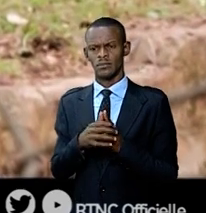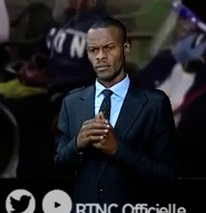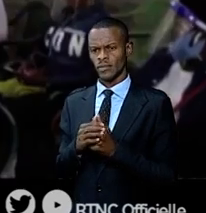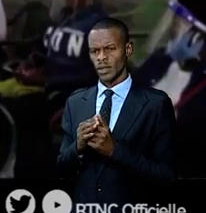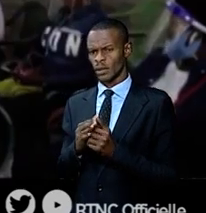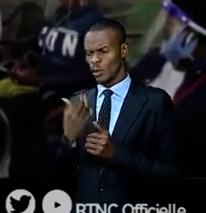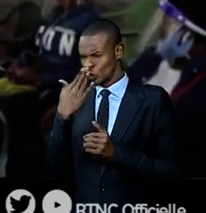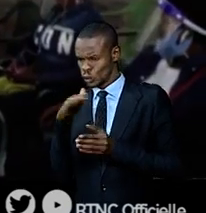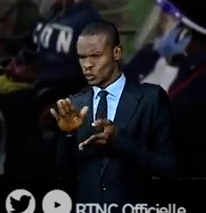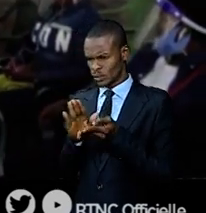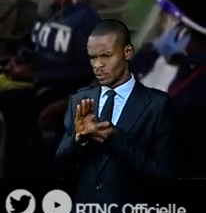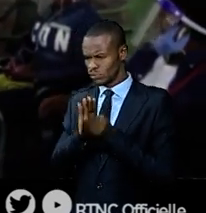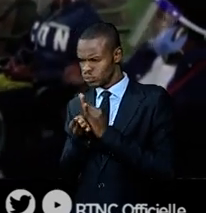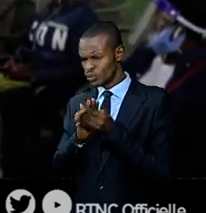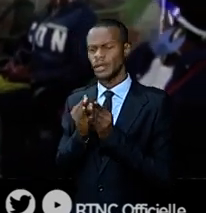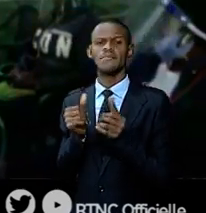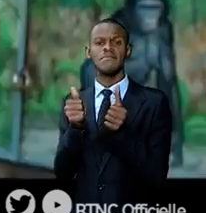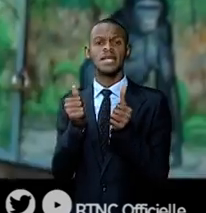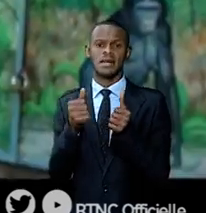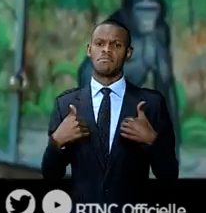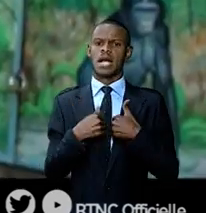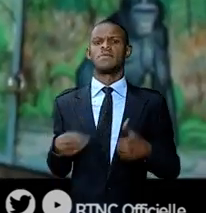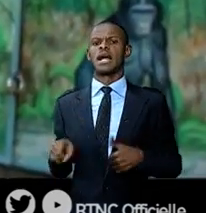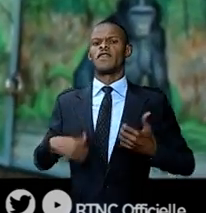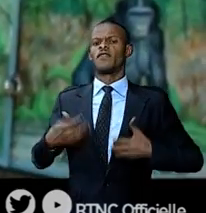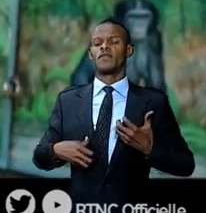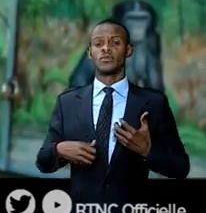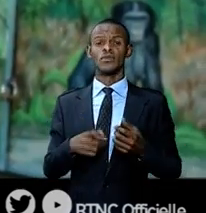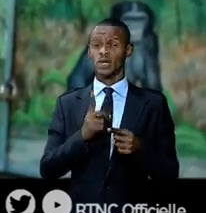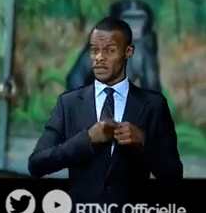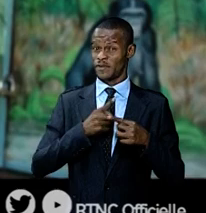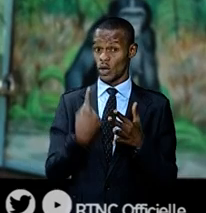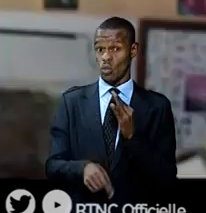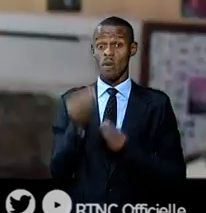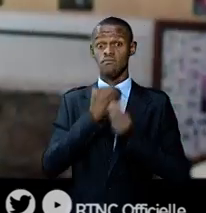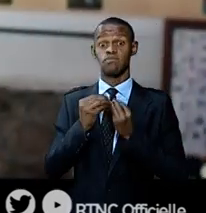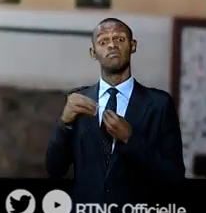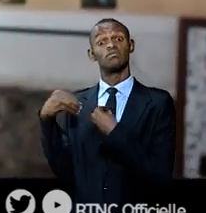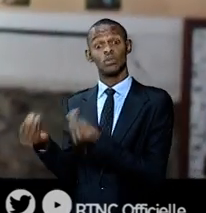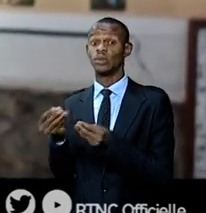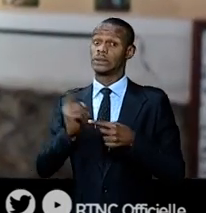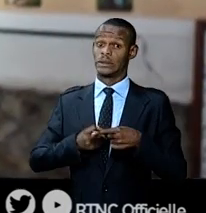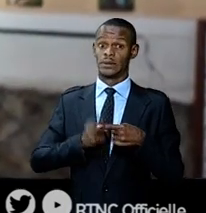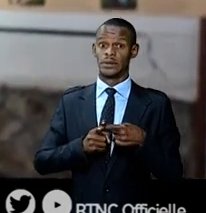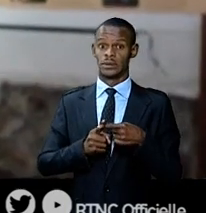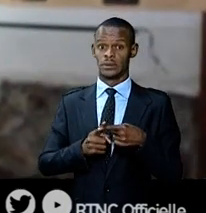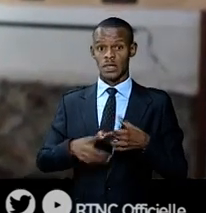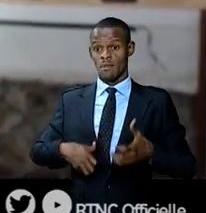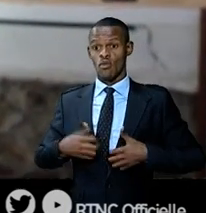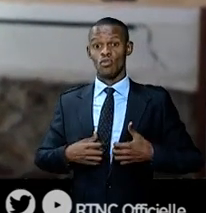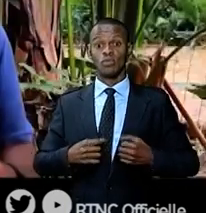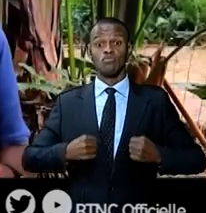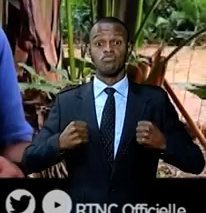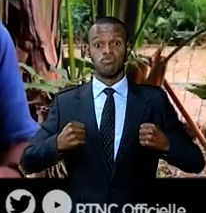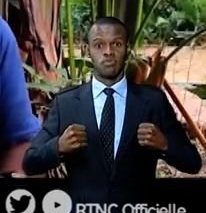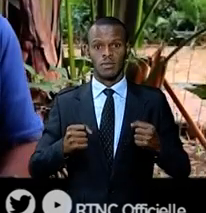parc. On a toujours des difficultés. Imaginez nourrir tous ces grands nombres de bonobos. Un bonobo adulte a droit à 6 kilos par jour